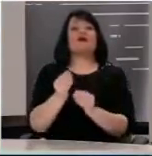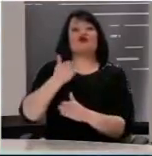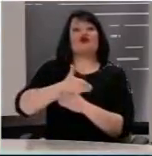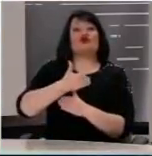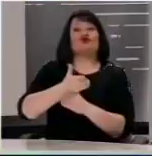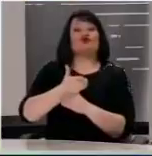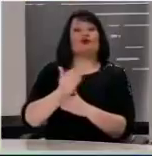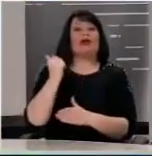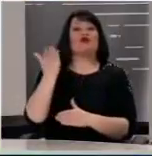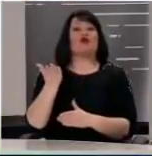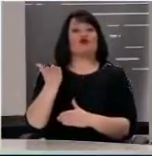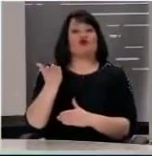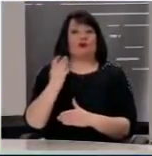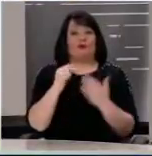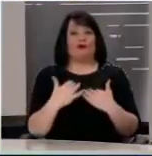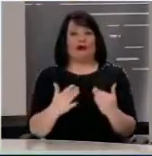εξοικονομικούς υπουργούς,